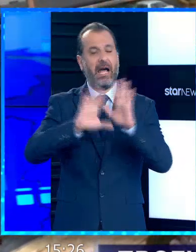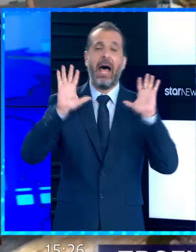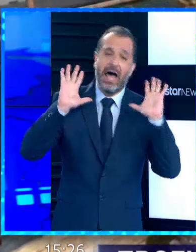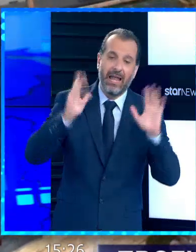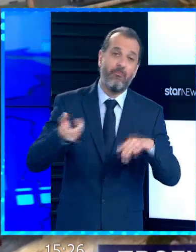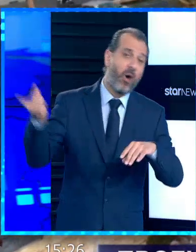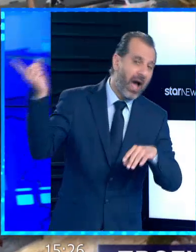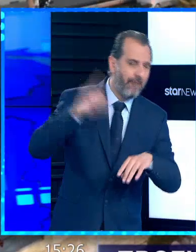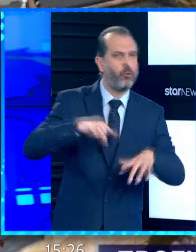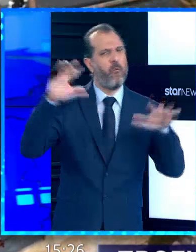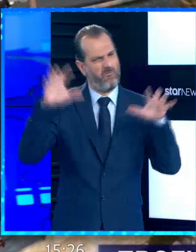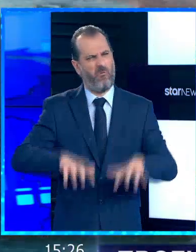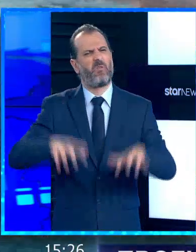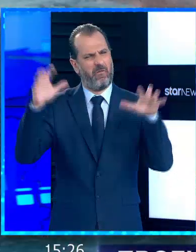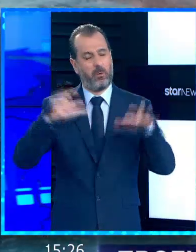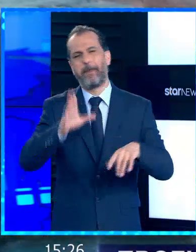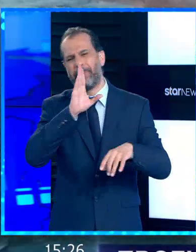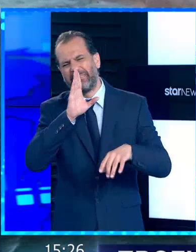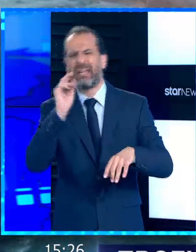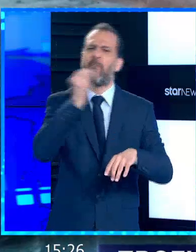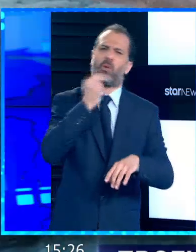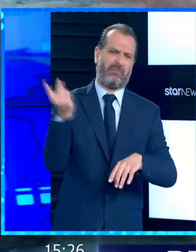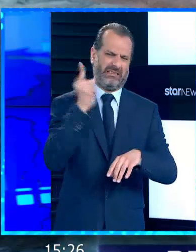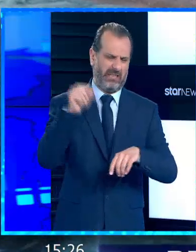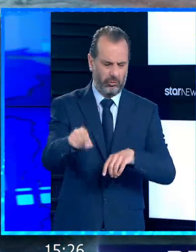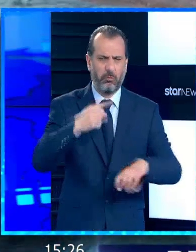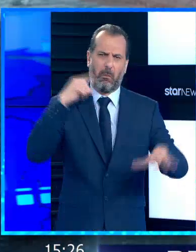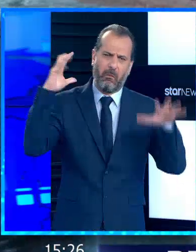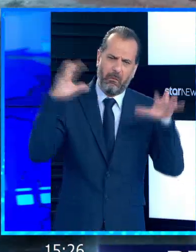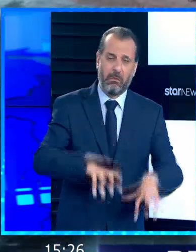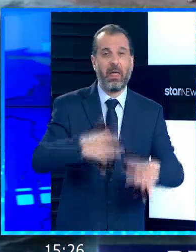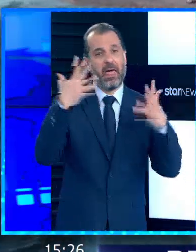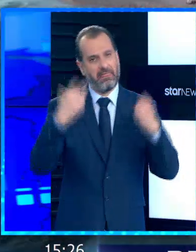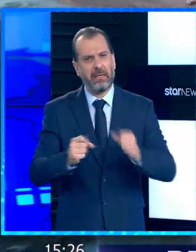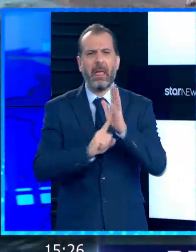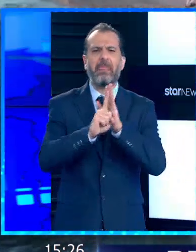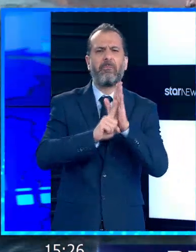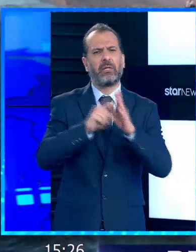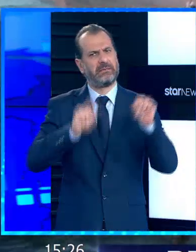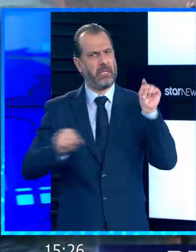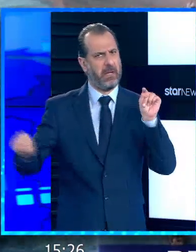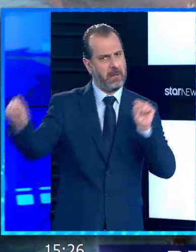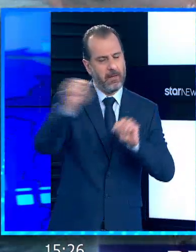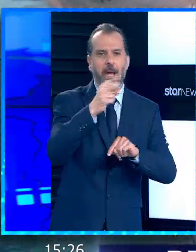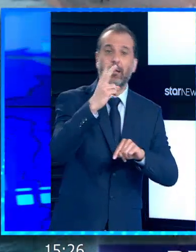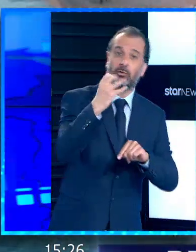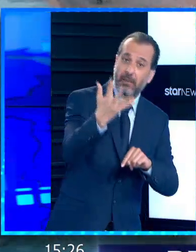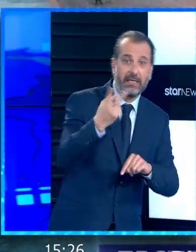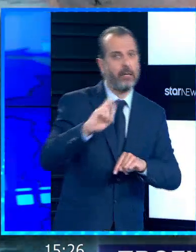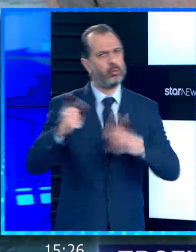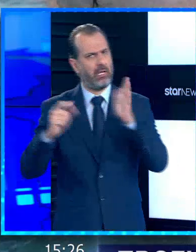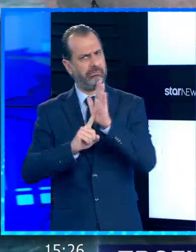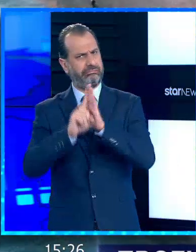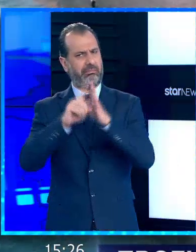κάποια φαινόμενα, δηλαδή κάποιες τοπικές μπόρες το μεσημέρι και το απόγευμα. Ενώ οι θερμοκρασίες αύριο θα φτάσουν τοπικά ακόμη και τους 25 με 26